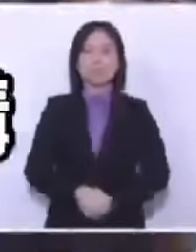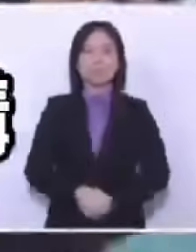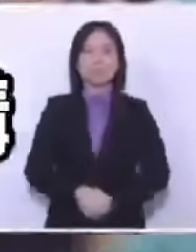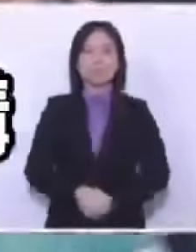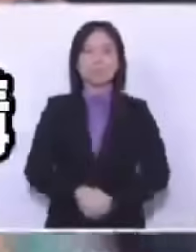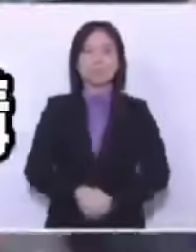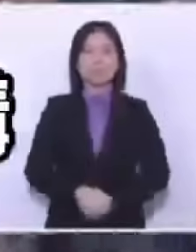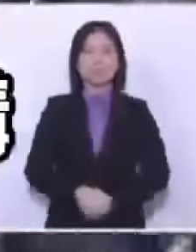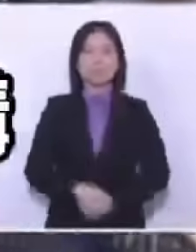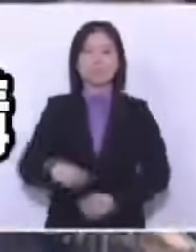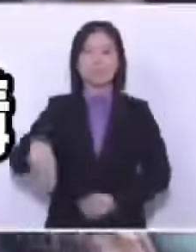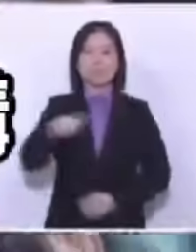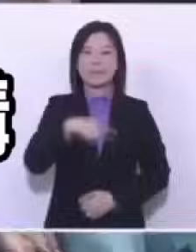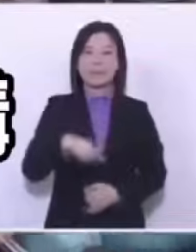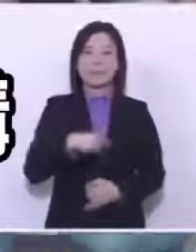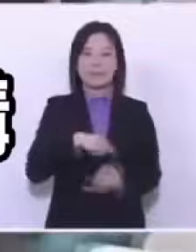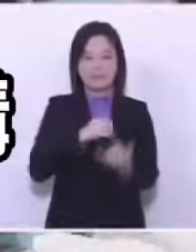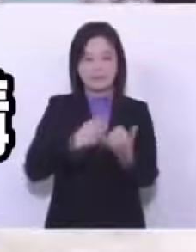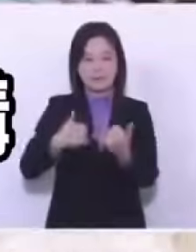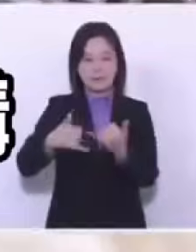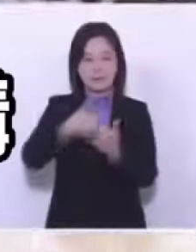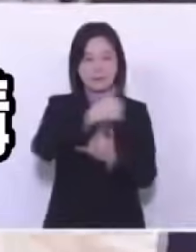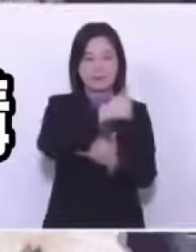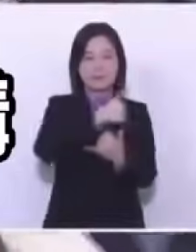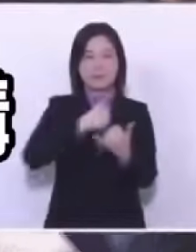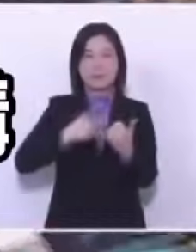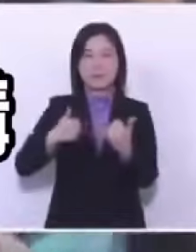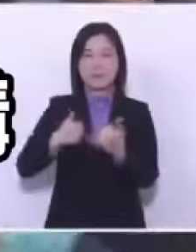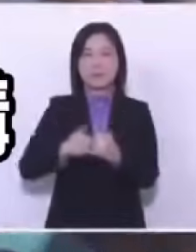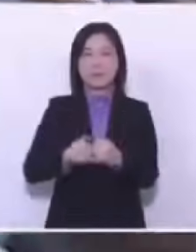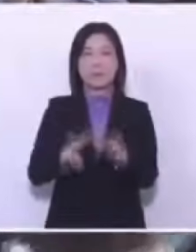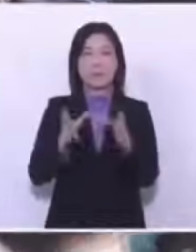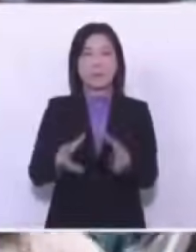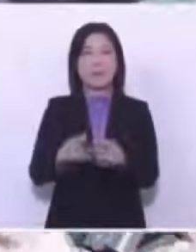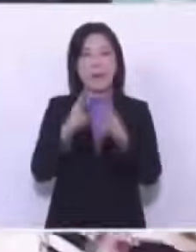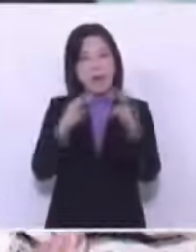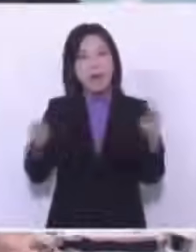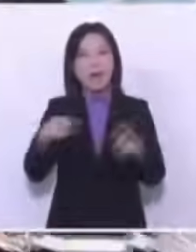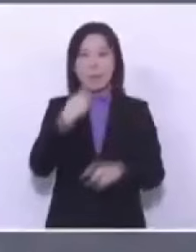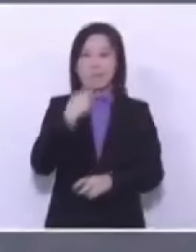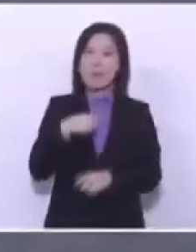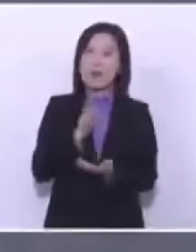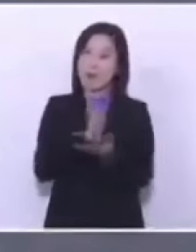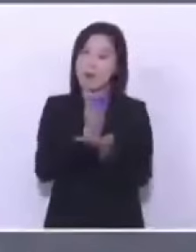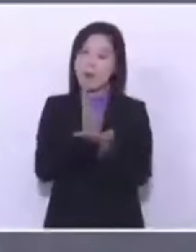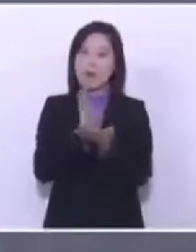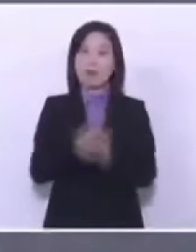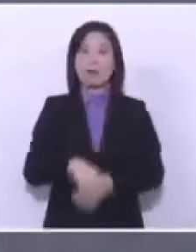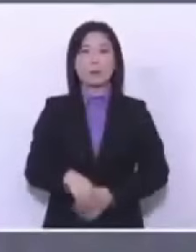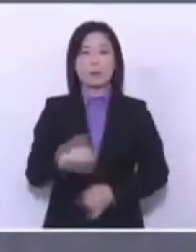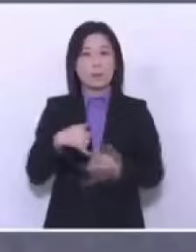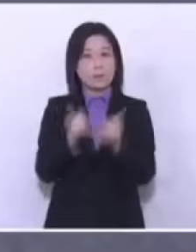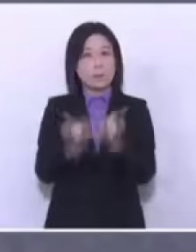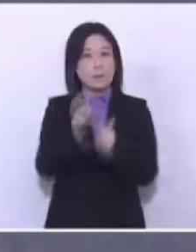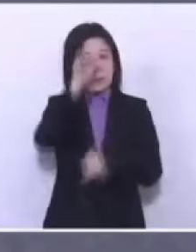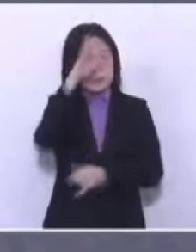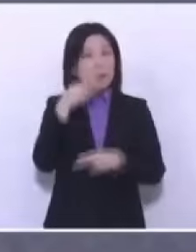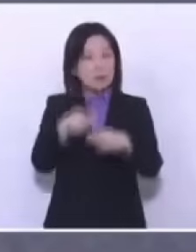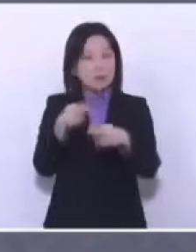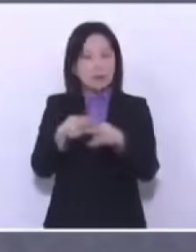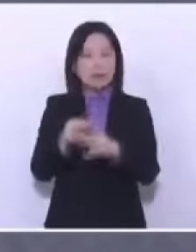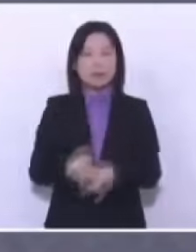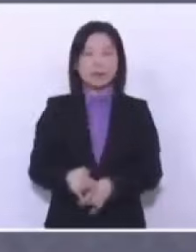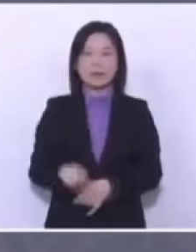我们在全国各地举办庙口开讲，因为台湾民众党相信，走入人